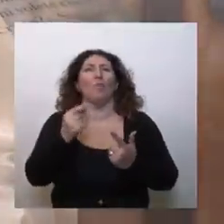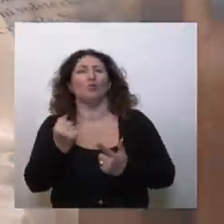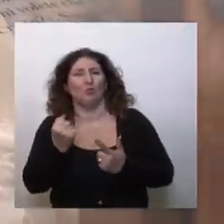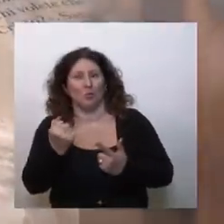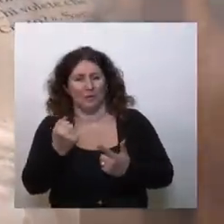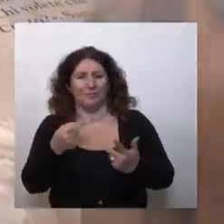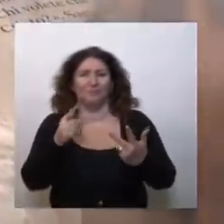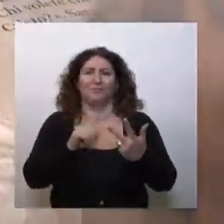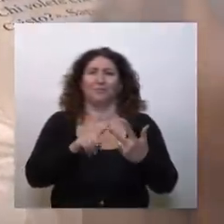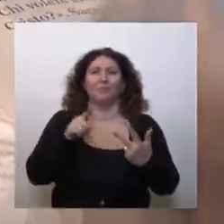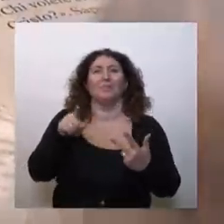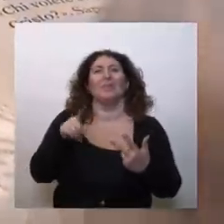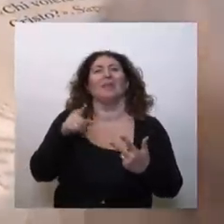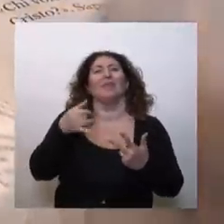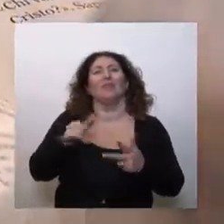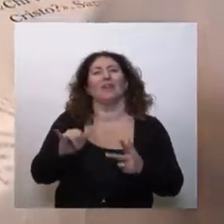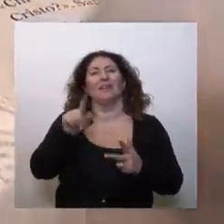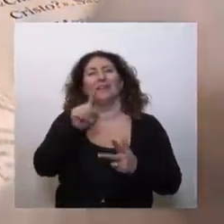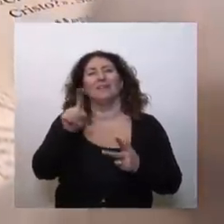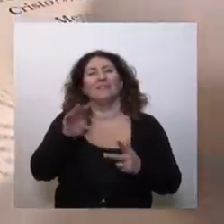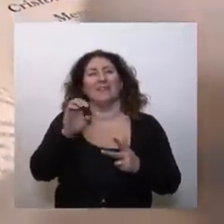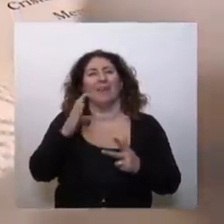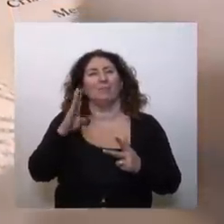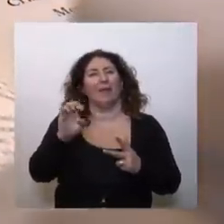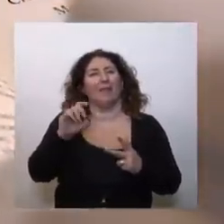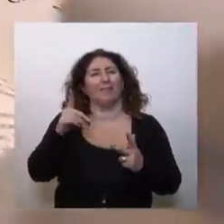figli di Zebedeo.